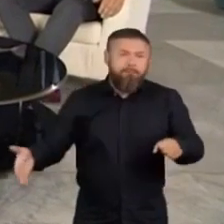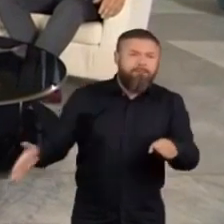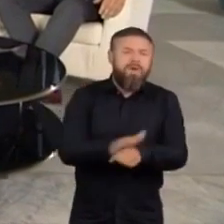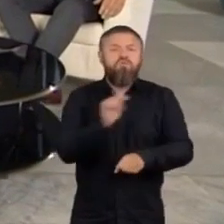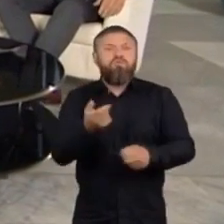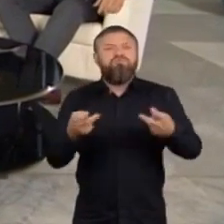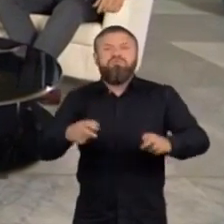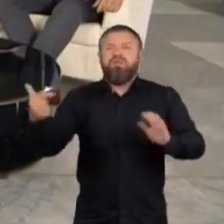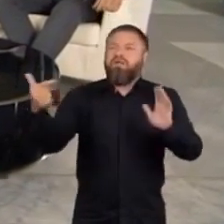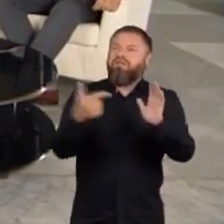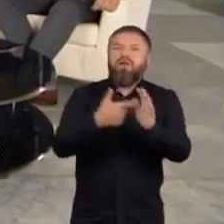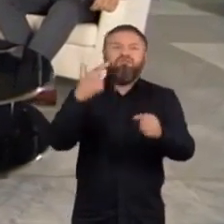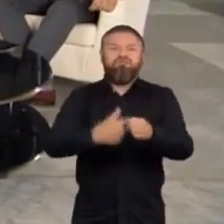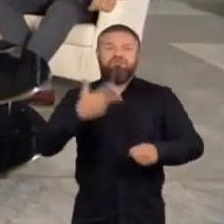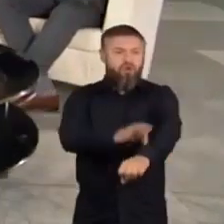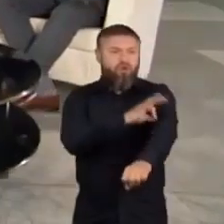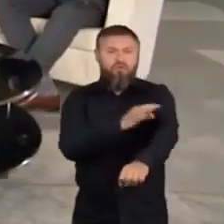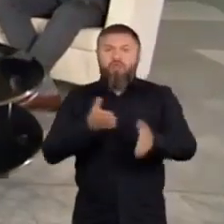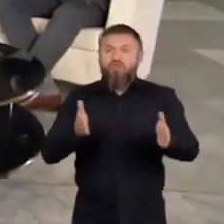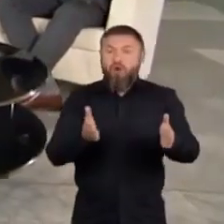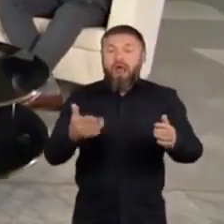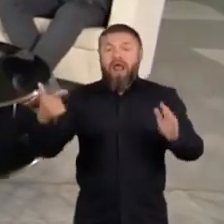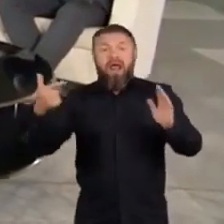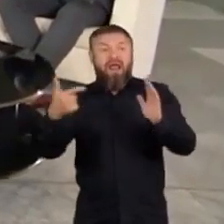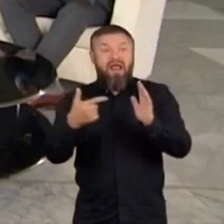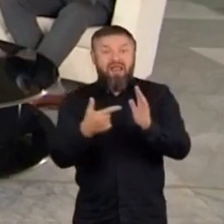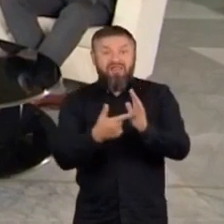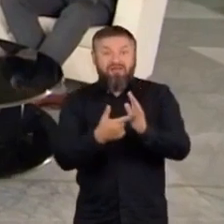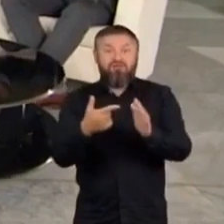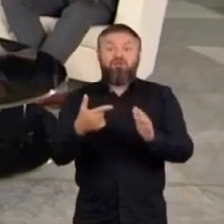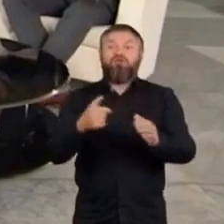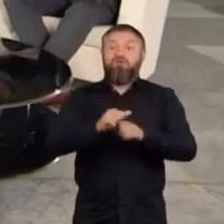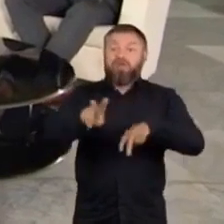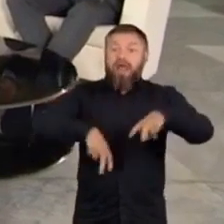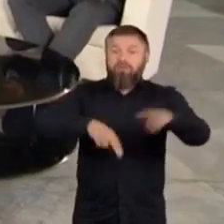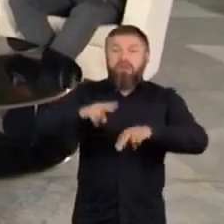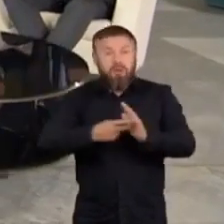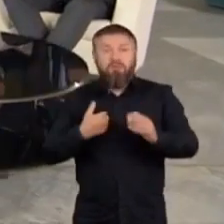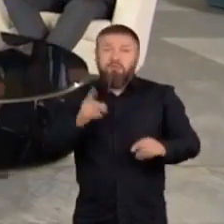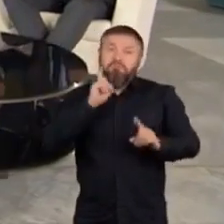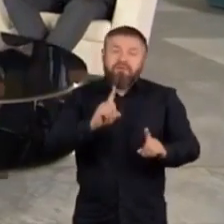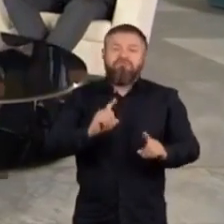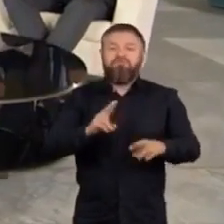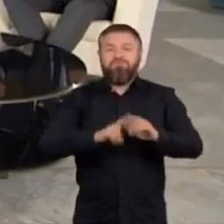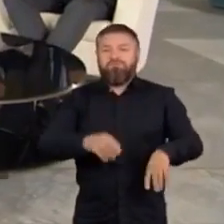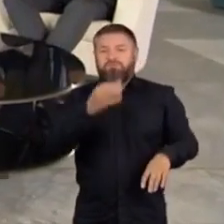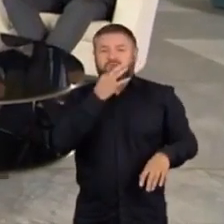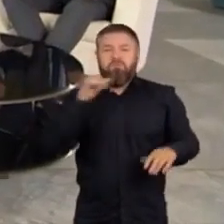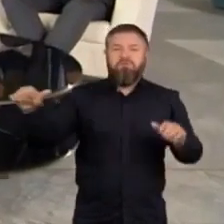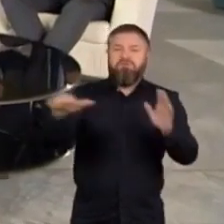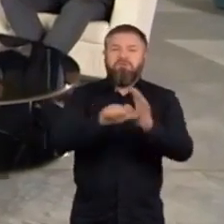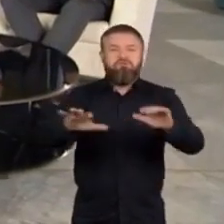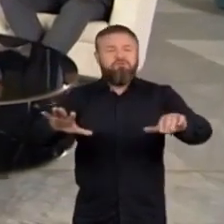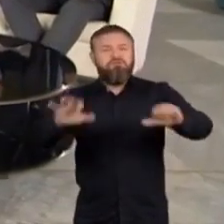pełni powinna powstać w 2023 roku. 2000 to jest kilometrów autostrad, reszta ekspresówki. Naprawdę już niewiele,